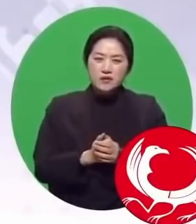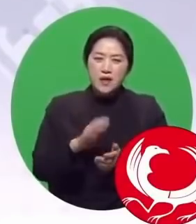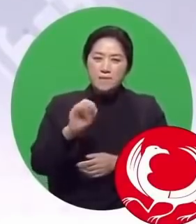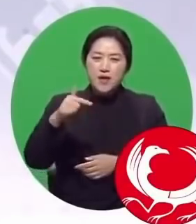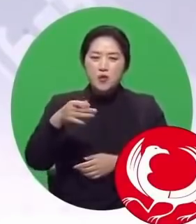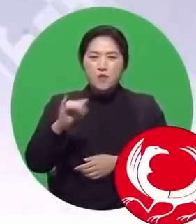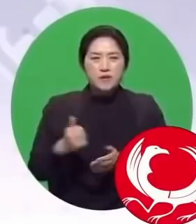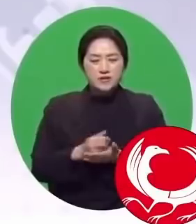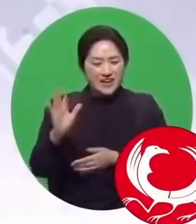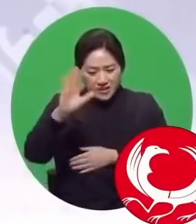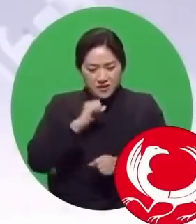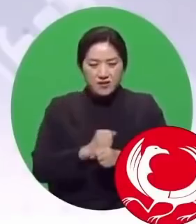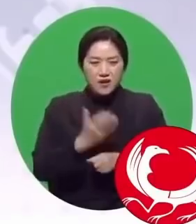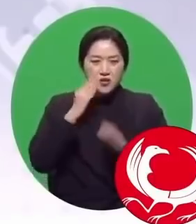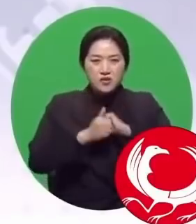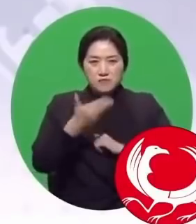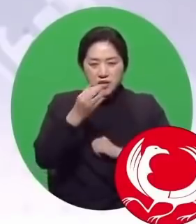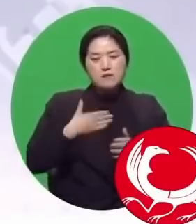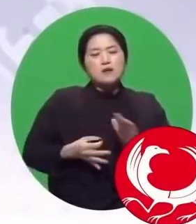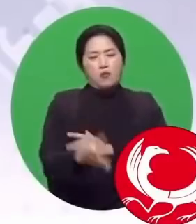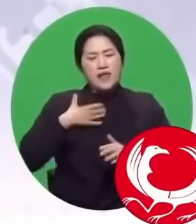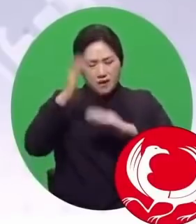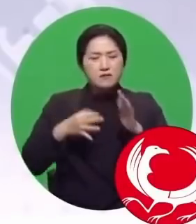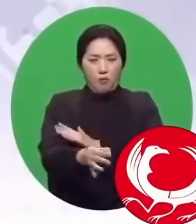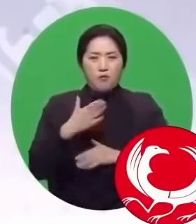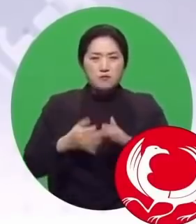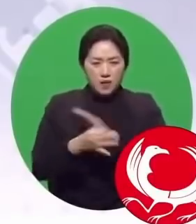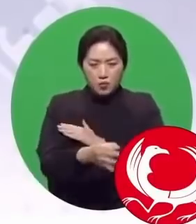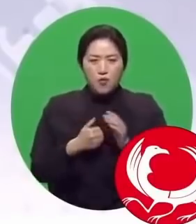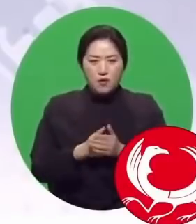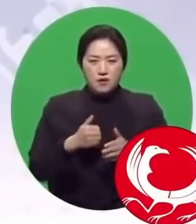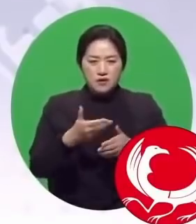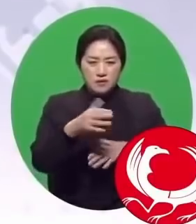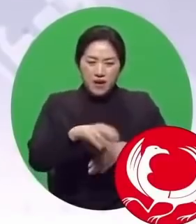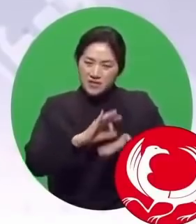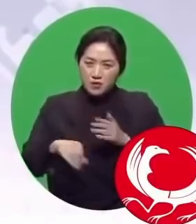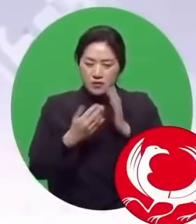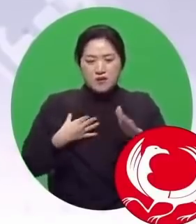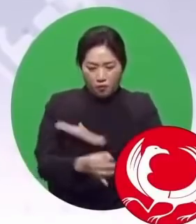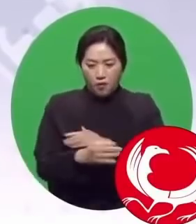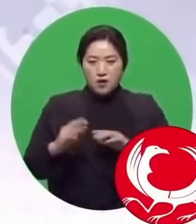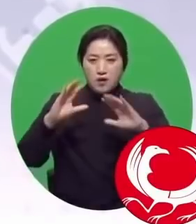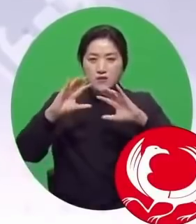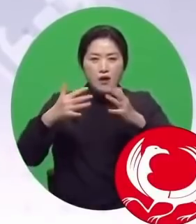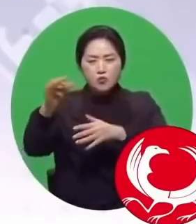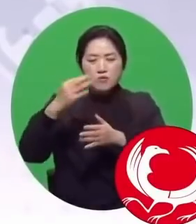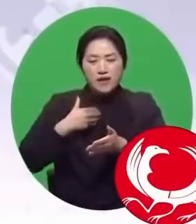돈 쓸 겁니다. 청와대 음식값 제 돈 냅니다. 방값 제 돈 냅니다. 국가의 돈은 전혀 쓰지